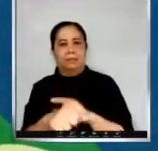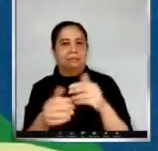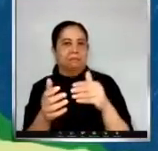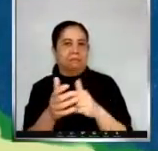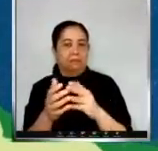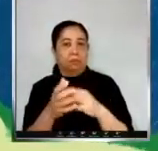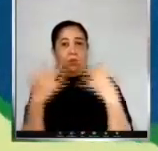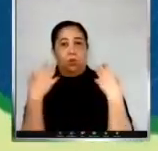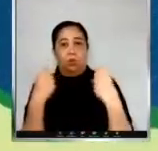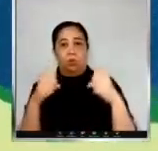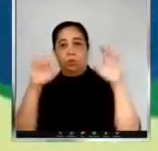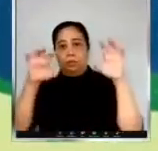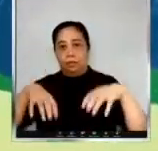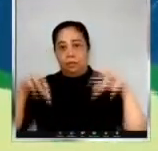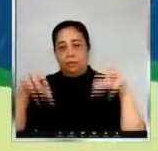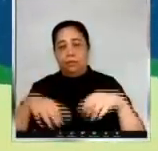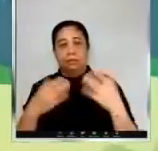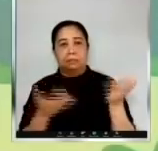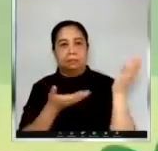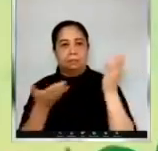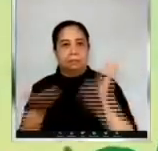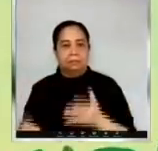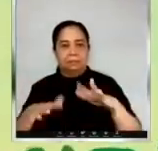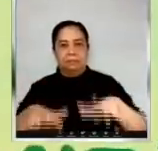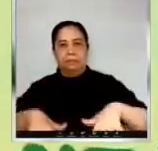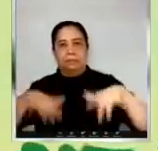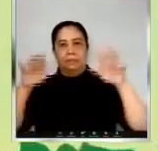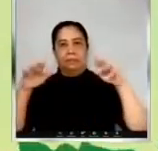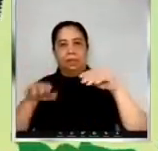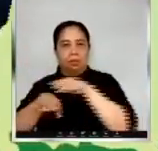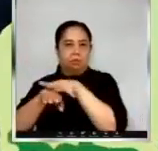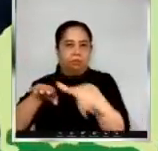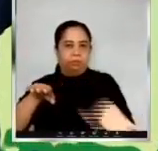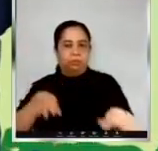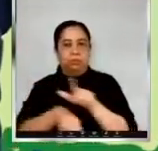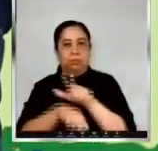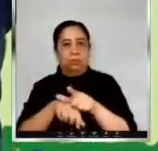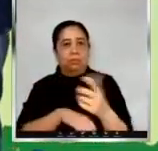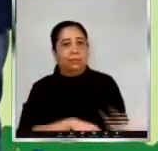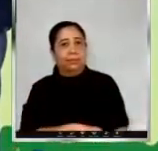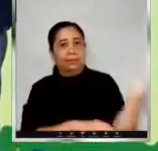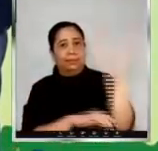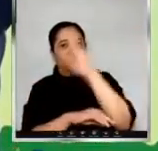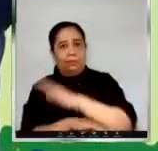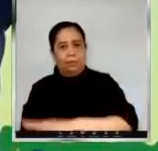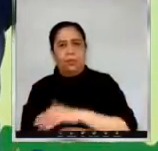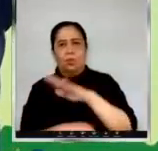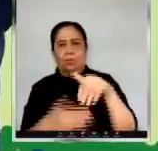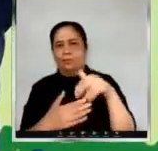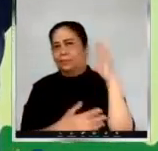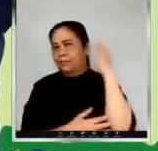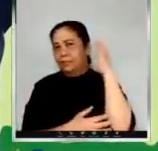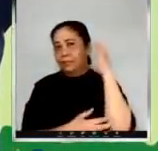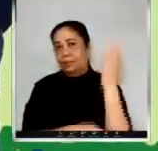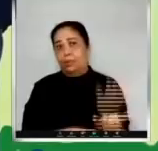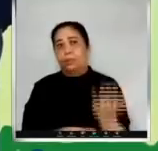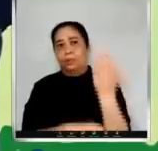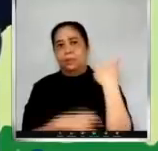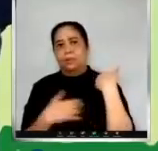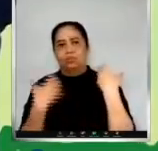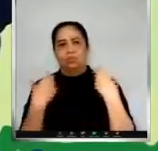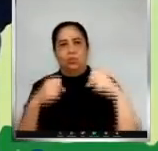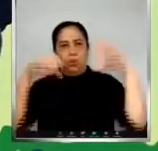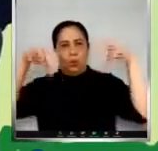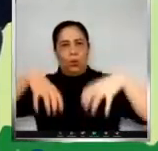yan, pwede pong magdulot ng pagbaha at landslide. Maghapon din ang ulan sa halos buong Mindanao, umaga pa lamang may malalakas na ulan na dyan